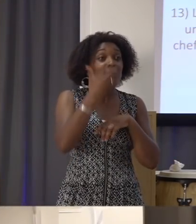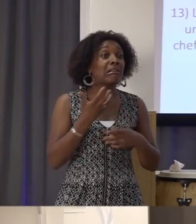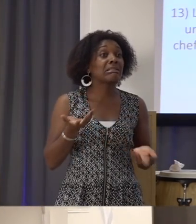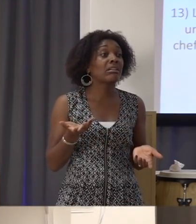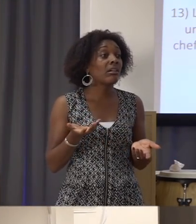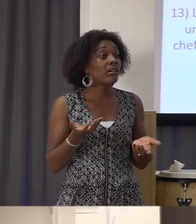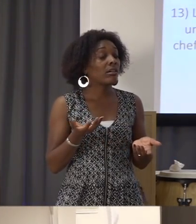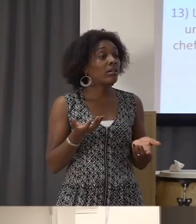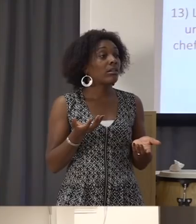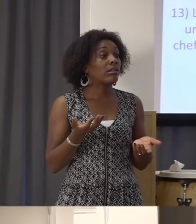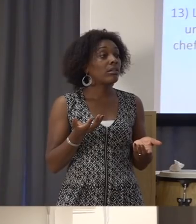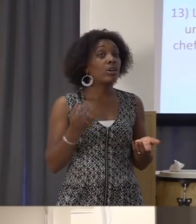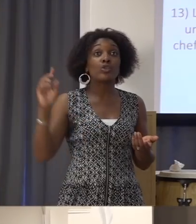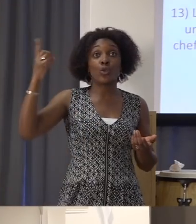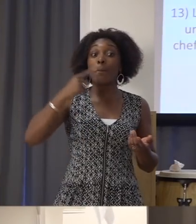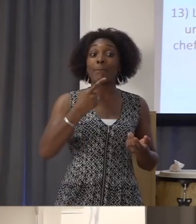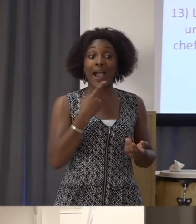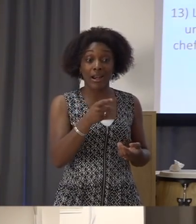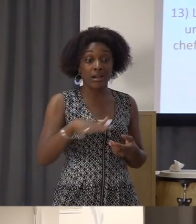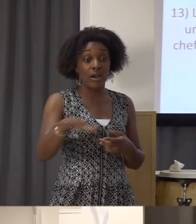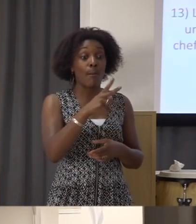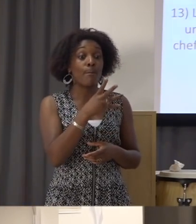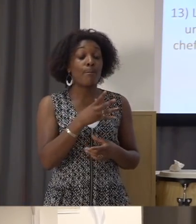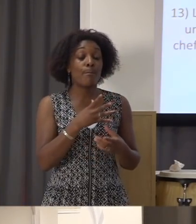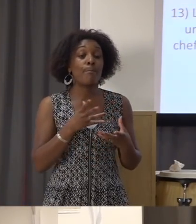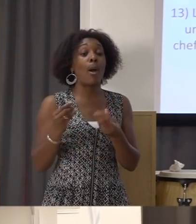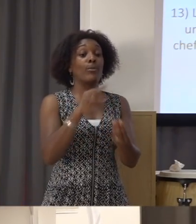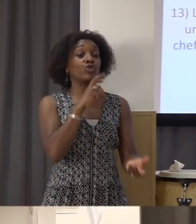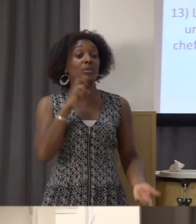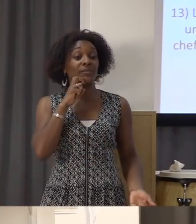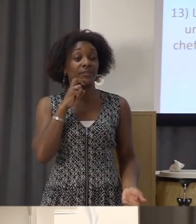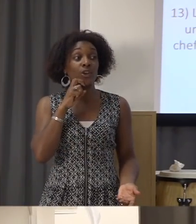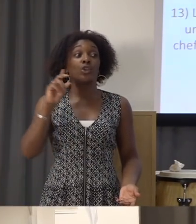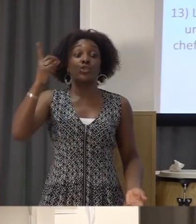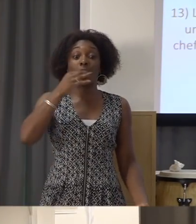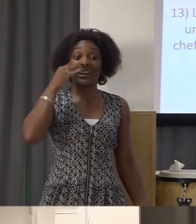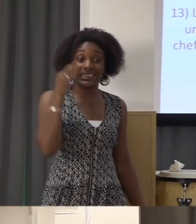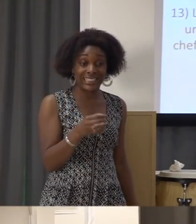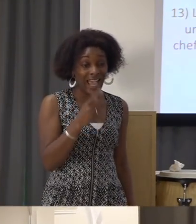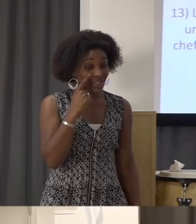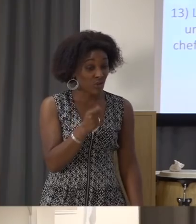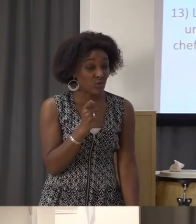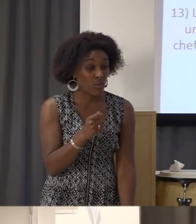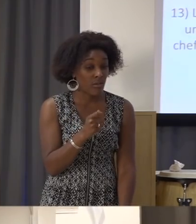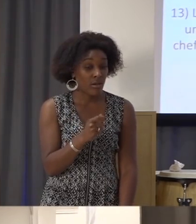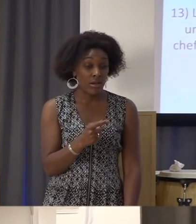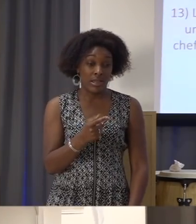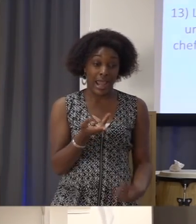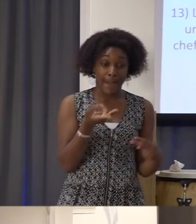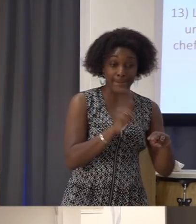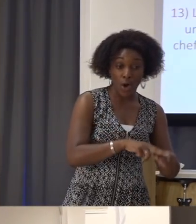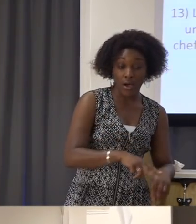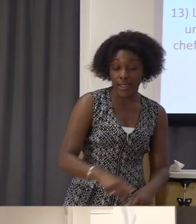Dieu, en parlant aux Israélites, il a dit, aujourd'hui, voici, je mets la mort et la vie devant